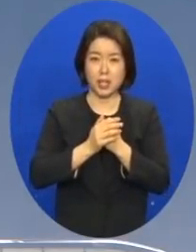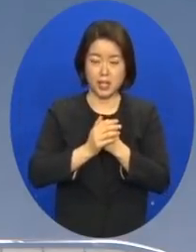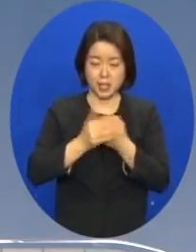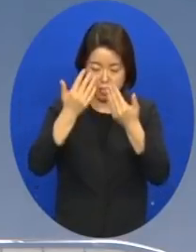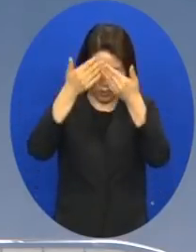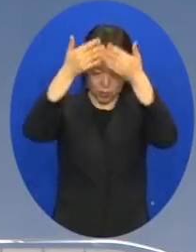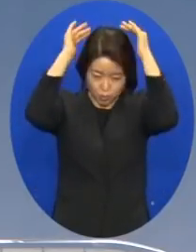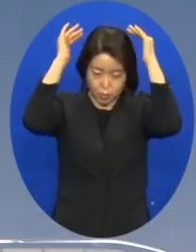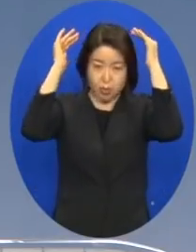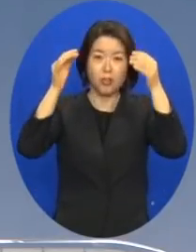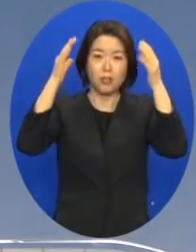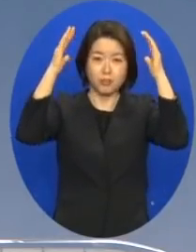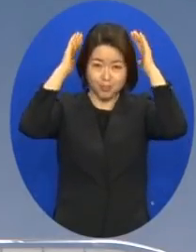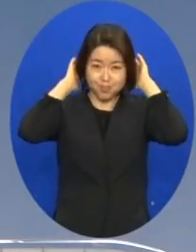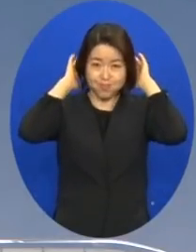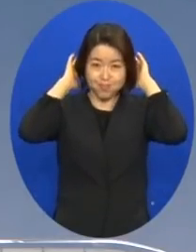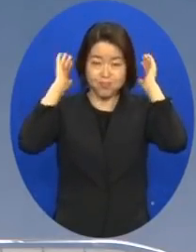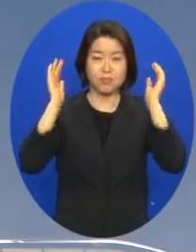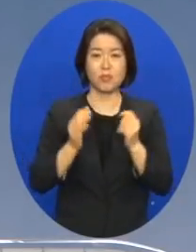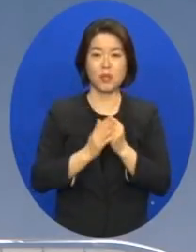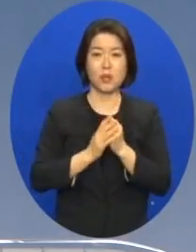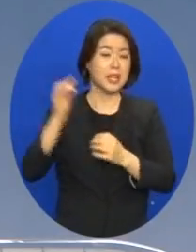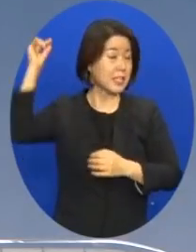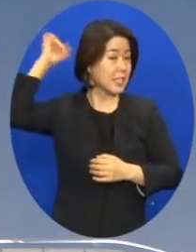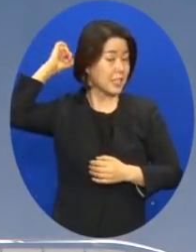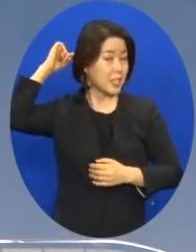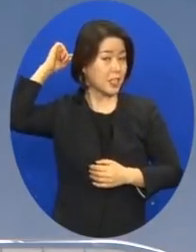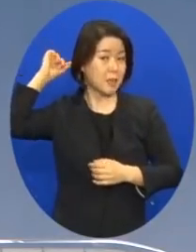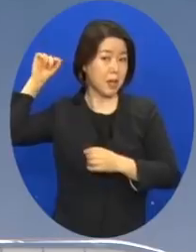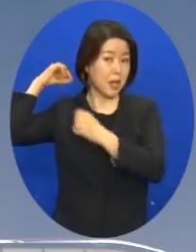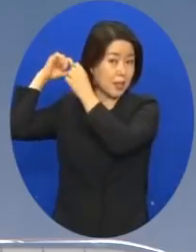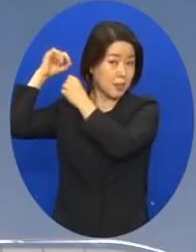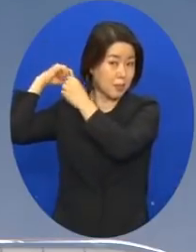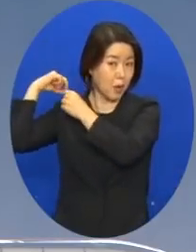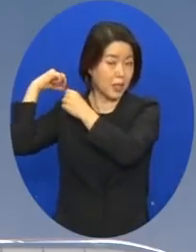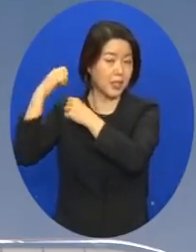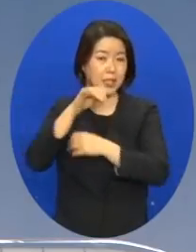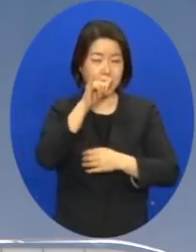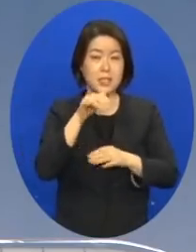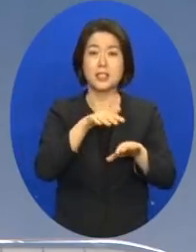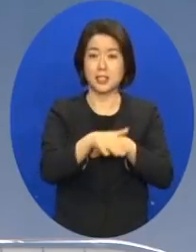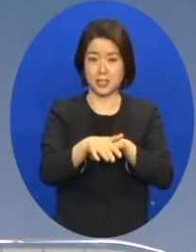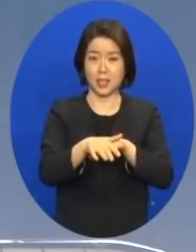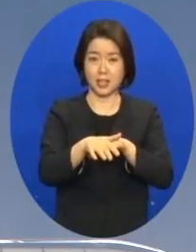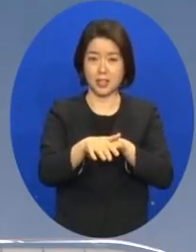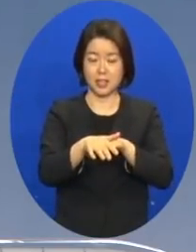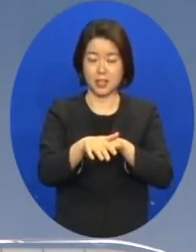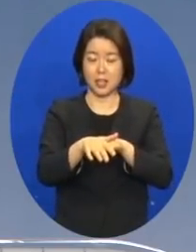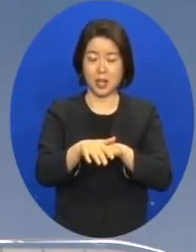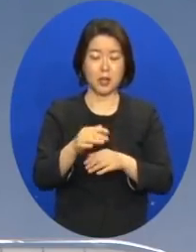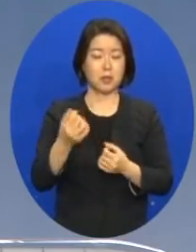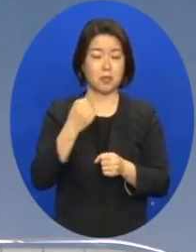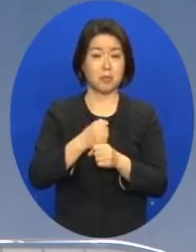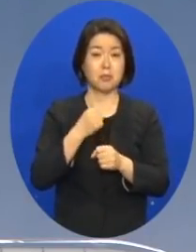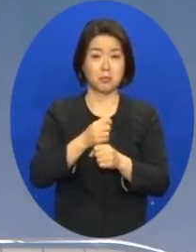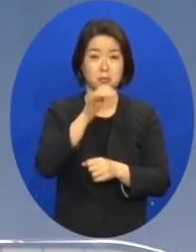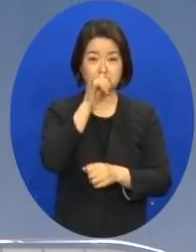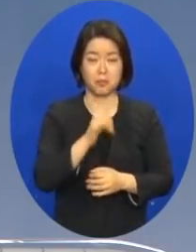다 밀어버리고 머리카락은 뒤쪽에 있는 그런 스타일의 머리